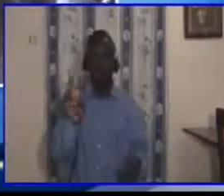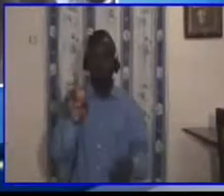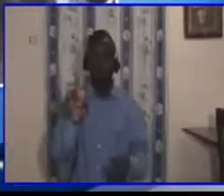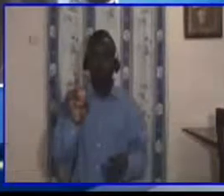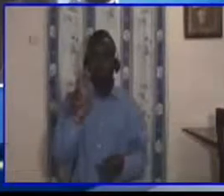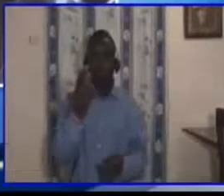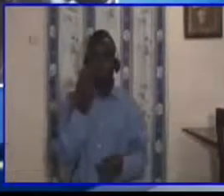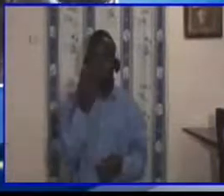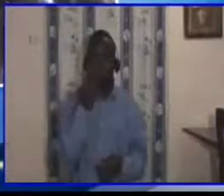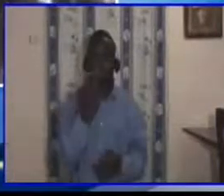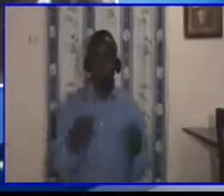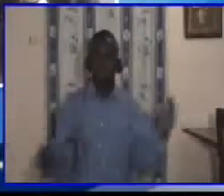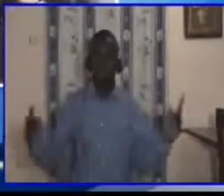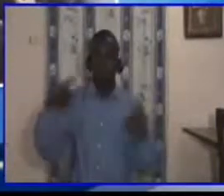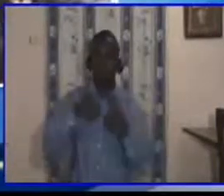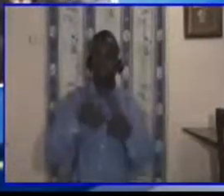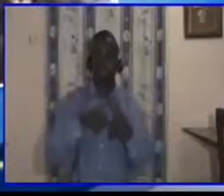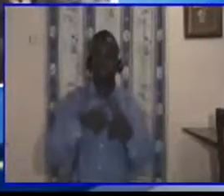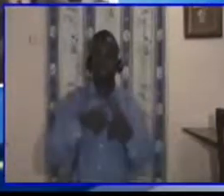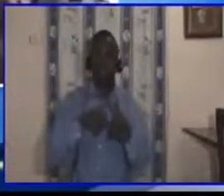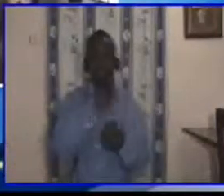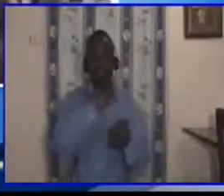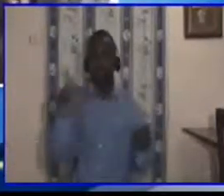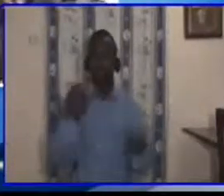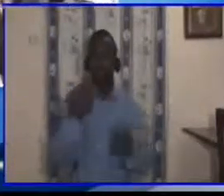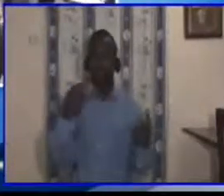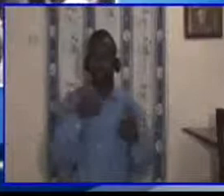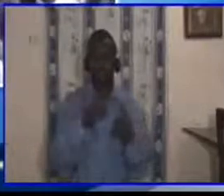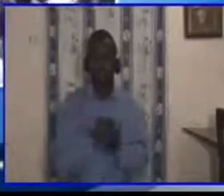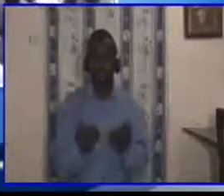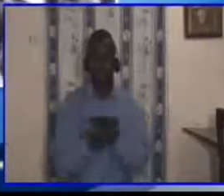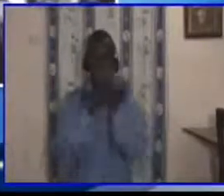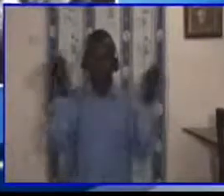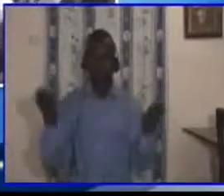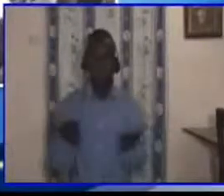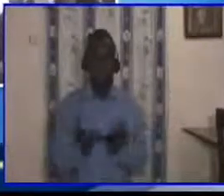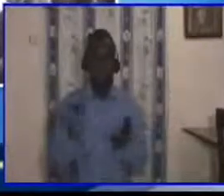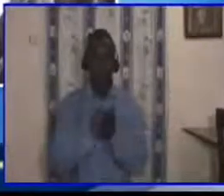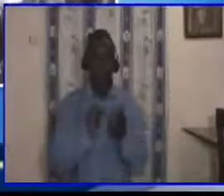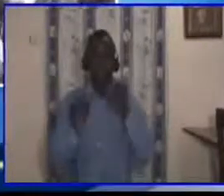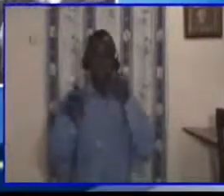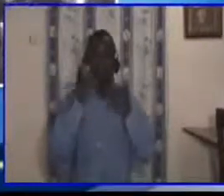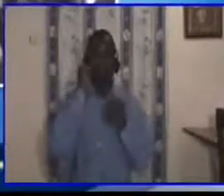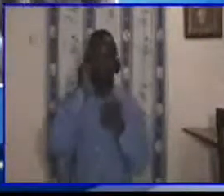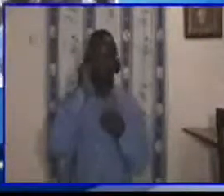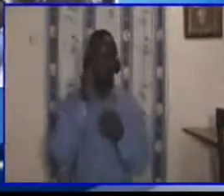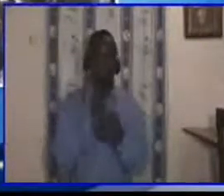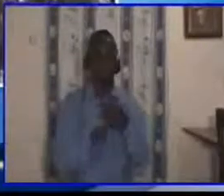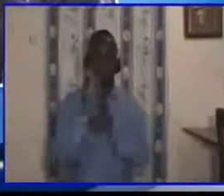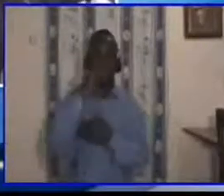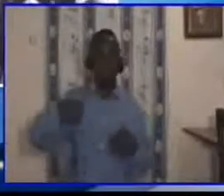e la testimonianza è questa dio ci ha dato la vita eterna